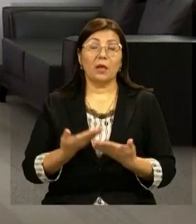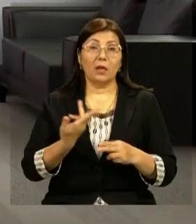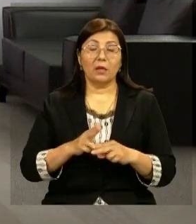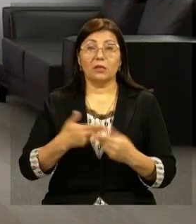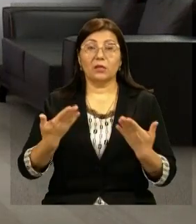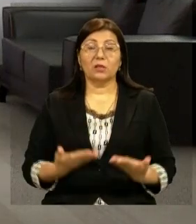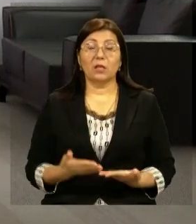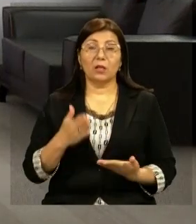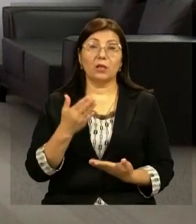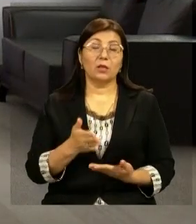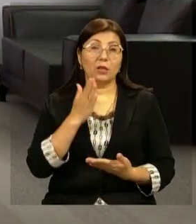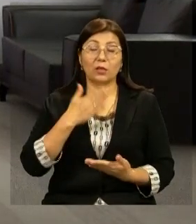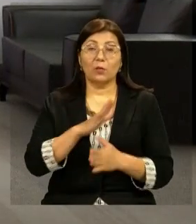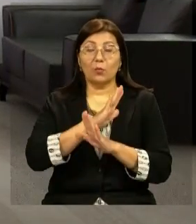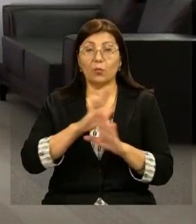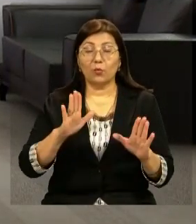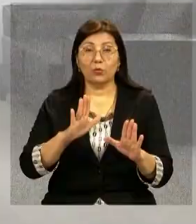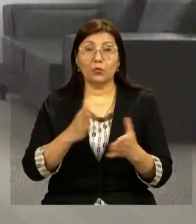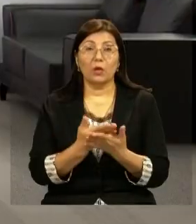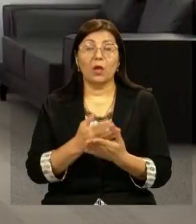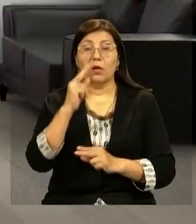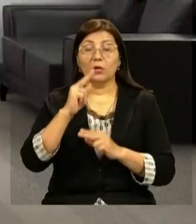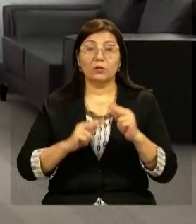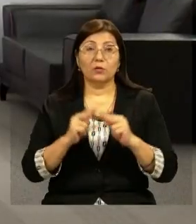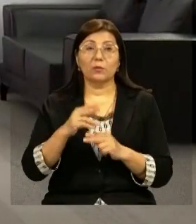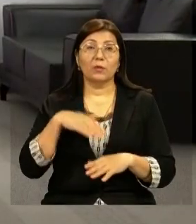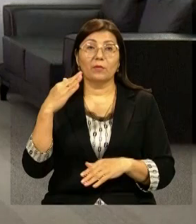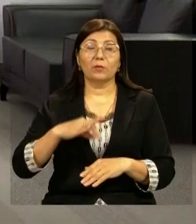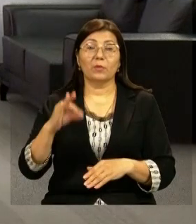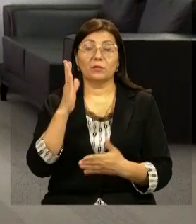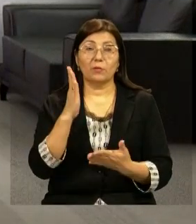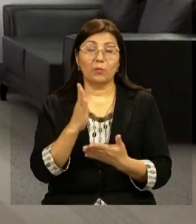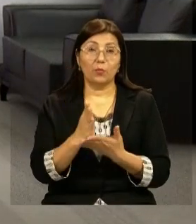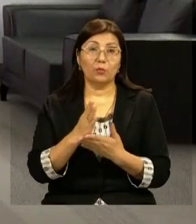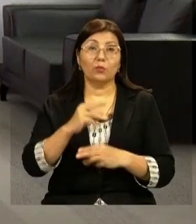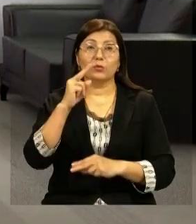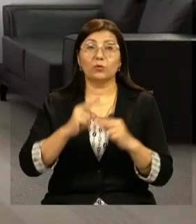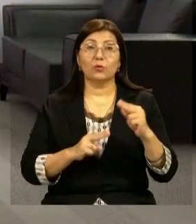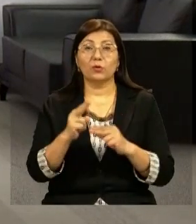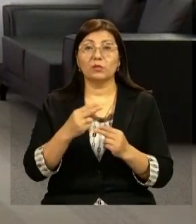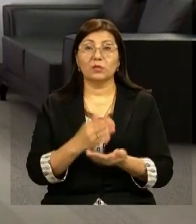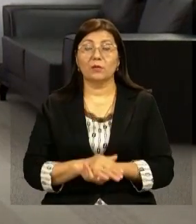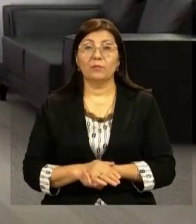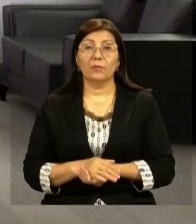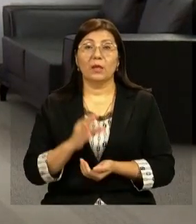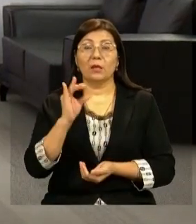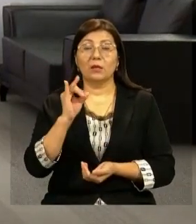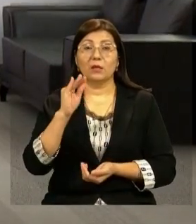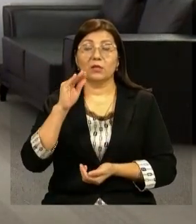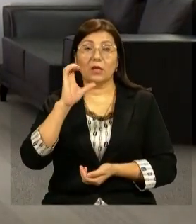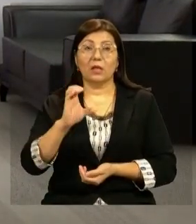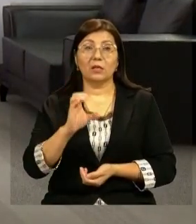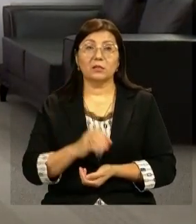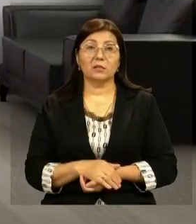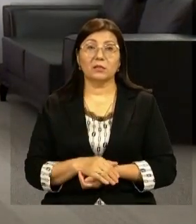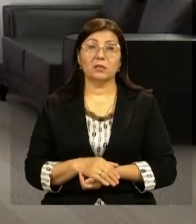больше строиться в низинах, не будет в поймах рек строиться. В Актюбинской области будут строиться по ИЖС дома